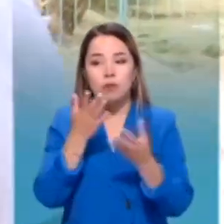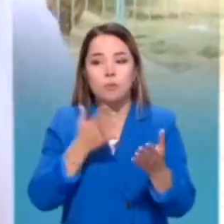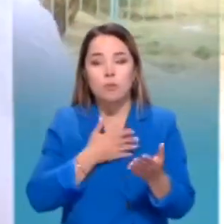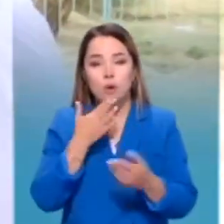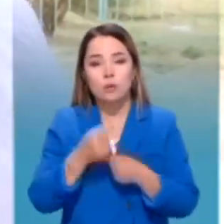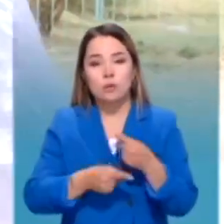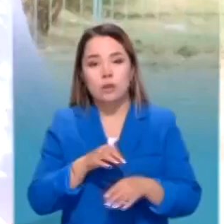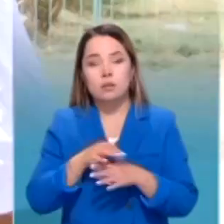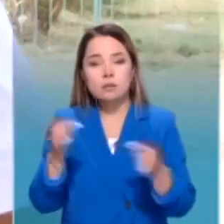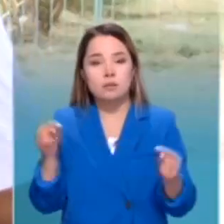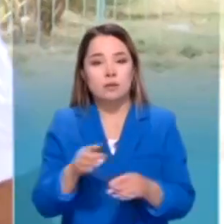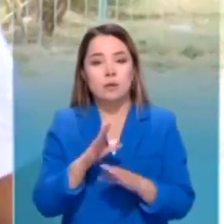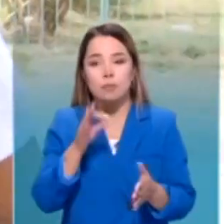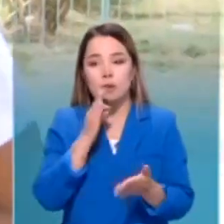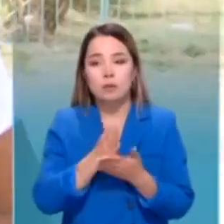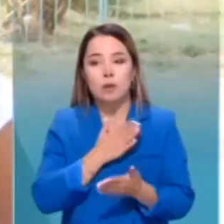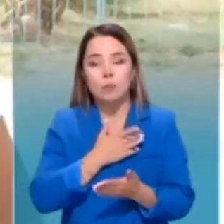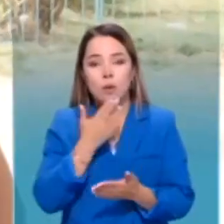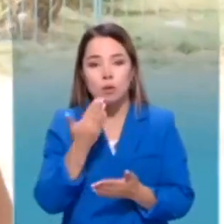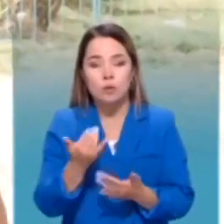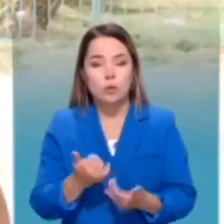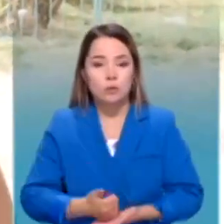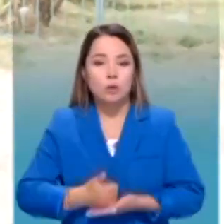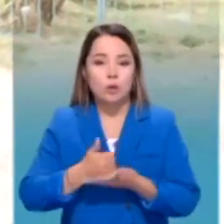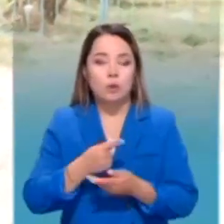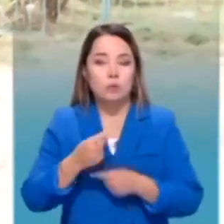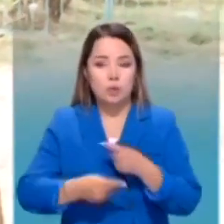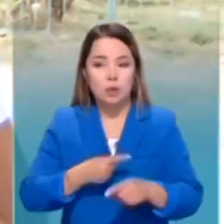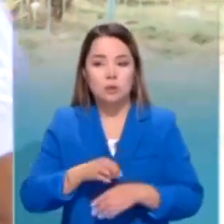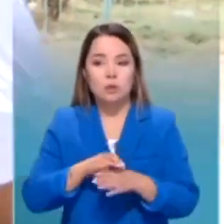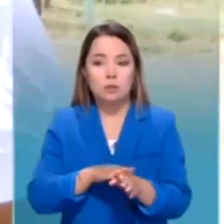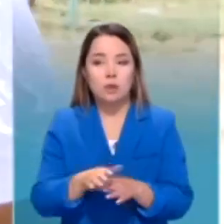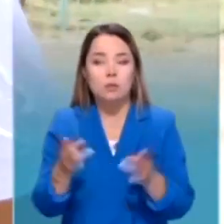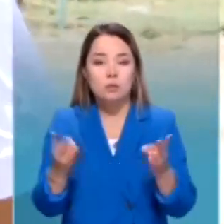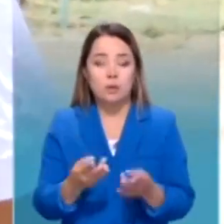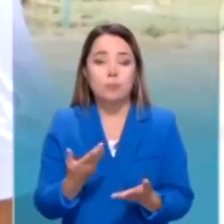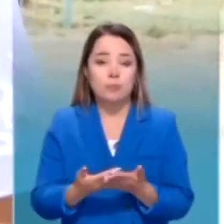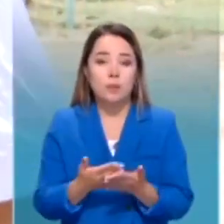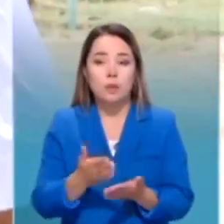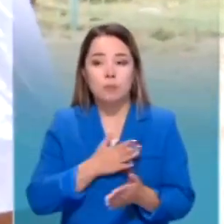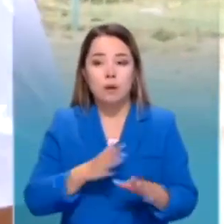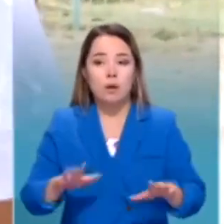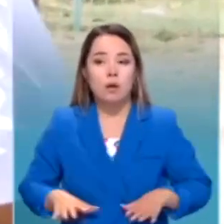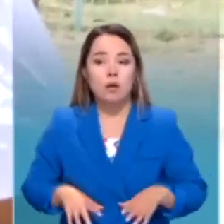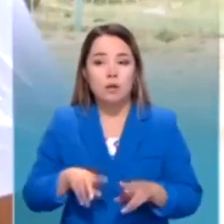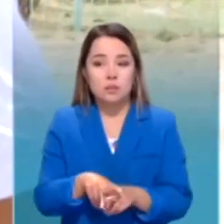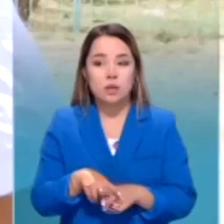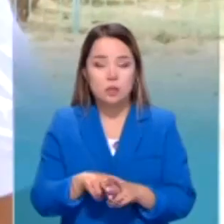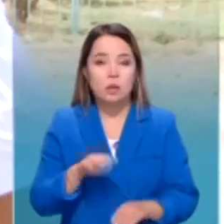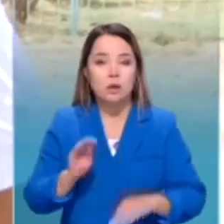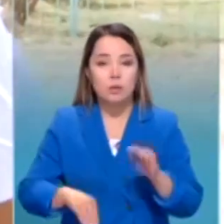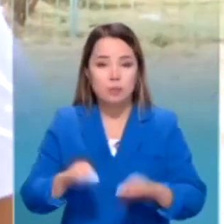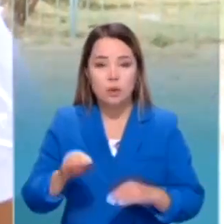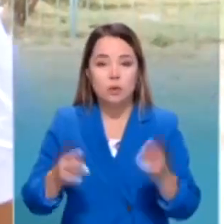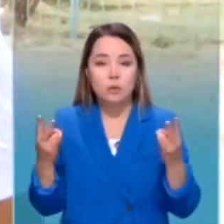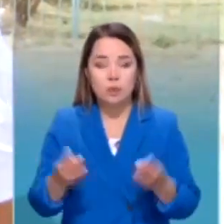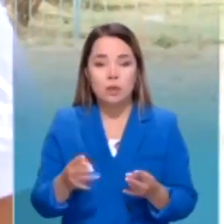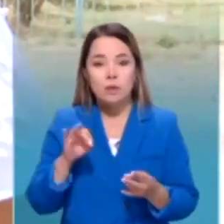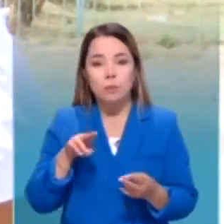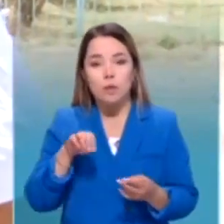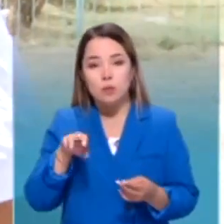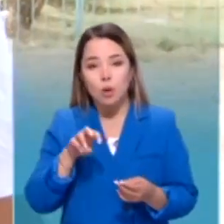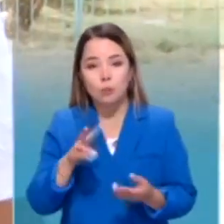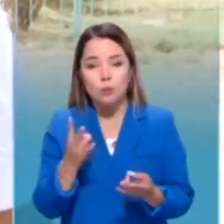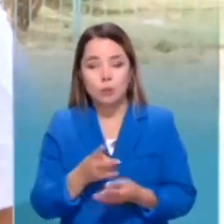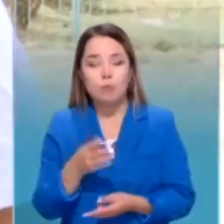ұлттық немізге келмейді оның. Бізге ұлттық немізді көтеруіміз керек. Мына бізде мысалға ат жарыстыратын ипподром керек бізге ауданға мысалға.